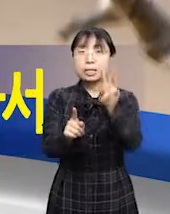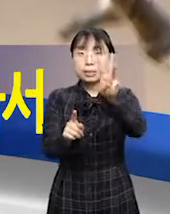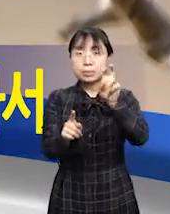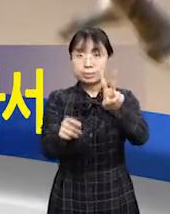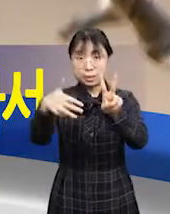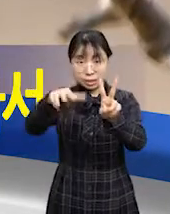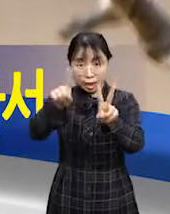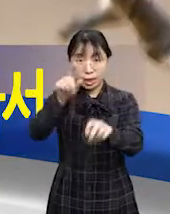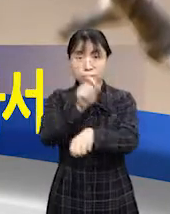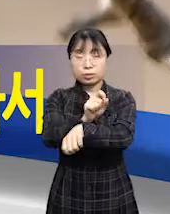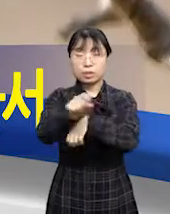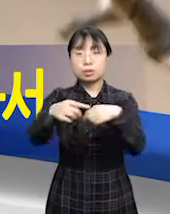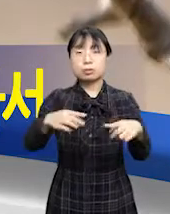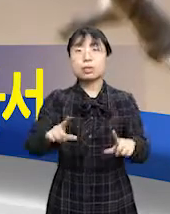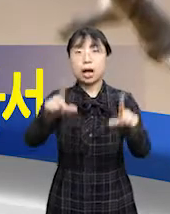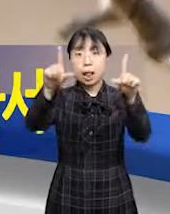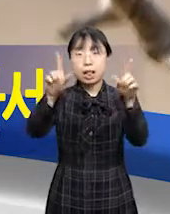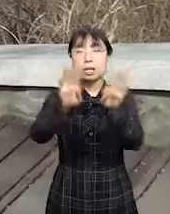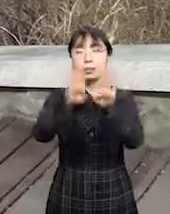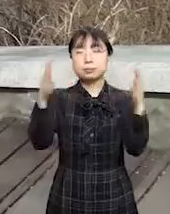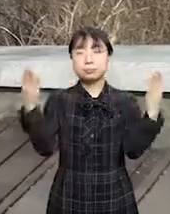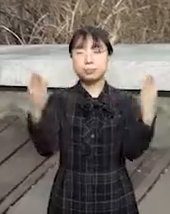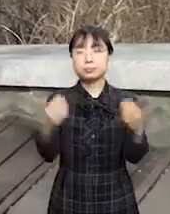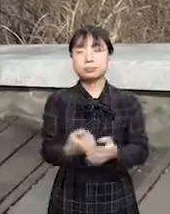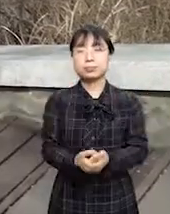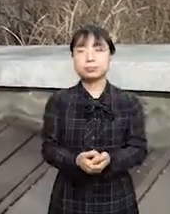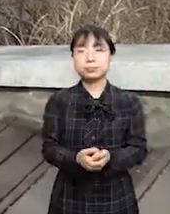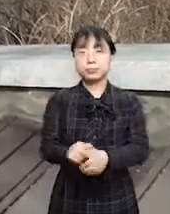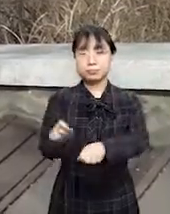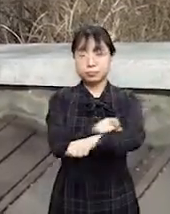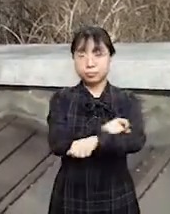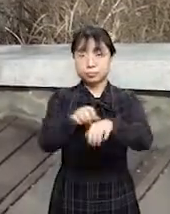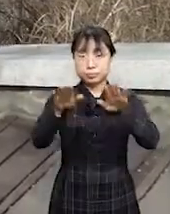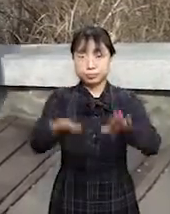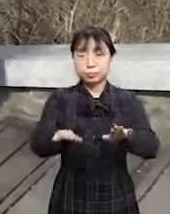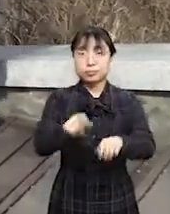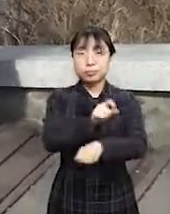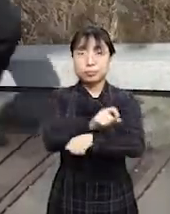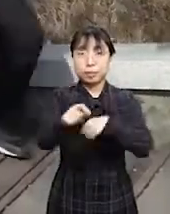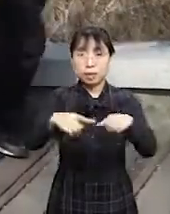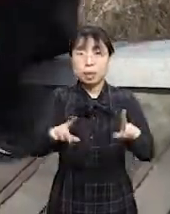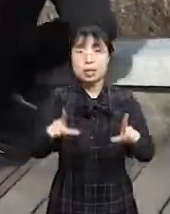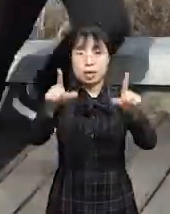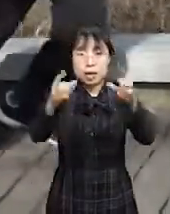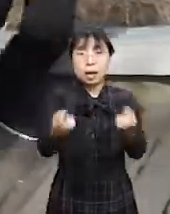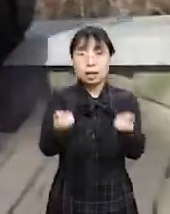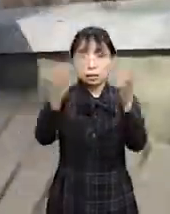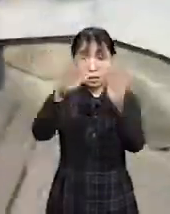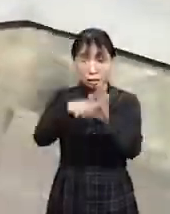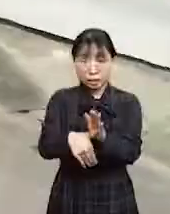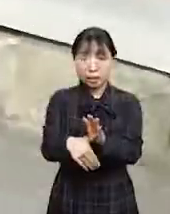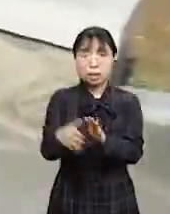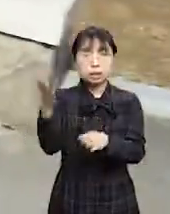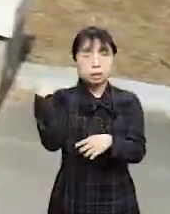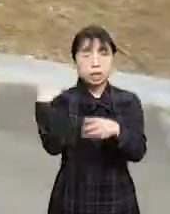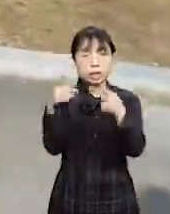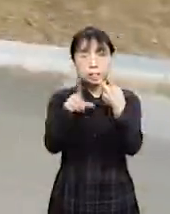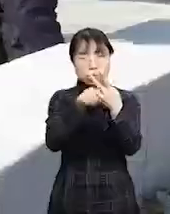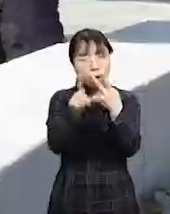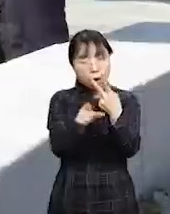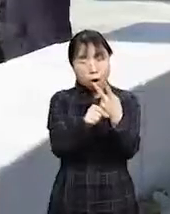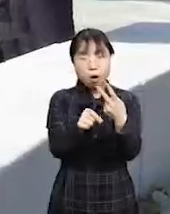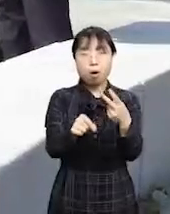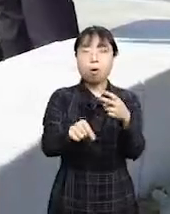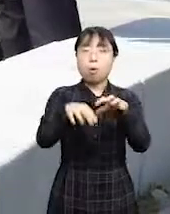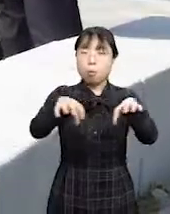현장 행정의 날을 실시했습니다. 특히 이날 현장 행정의 날 행사에서는 지난 2월 6개 동